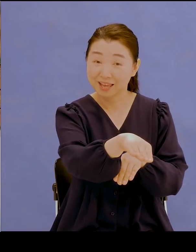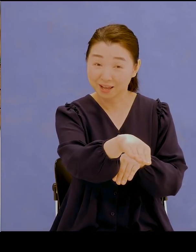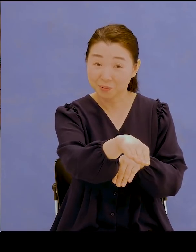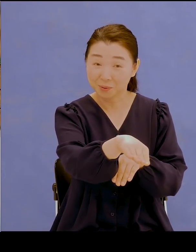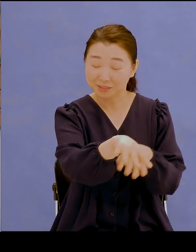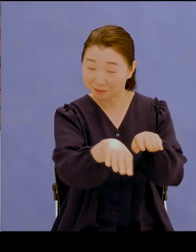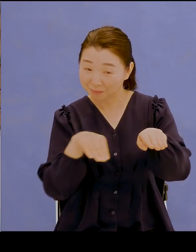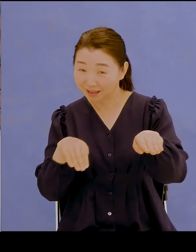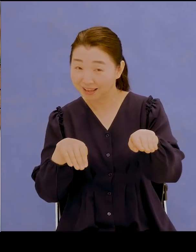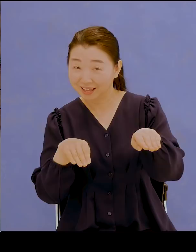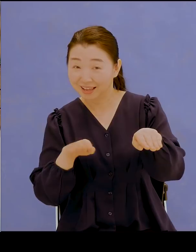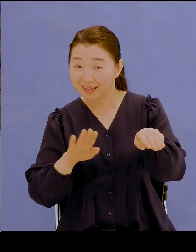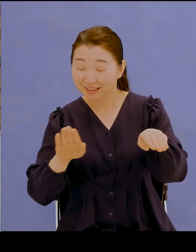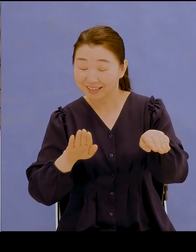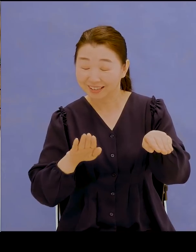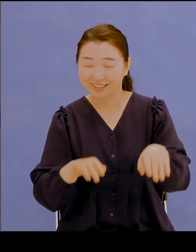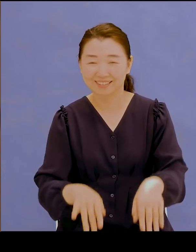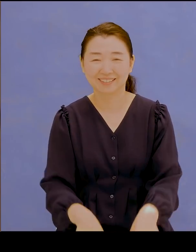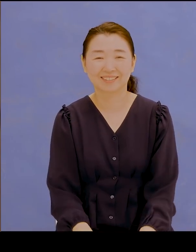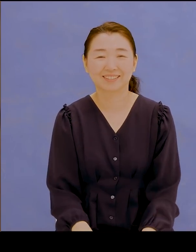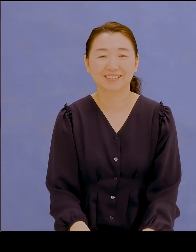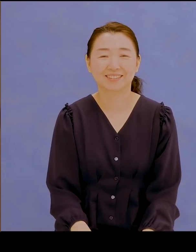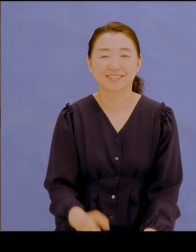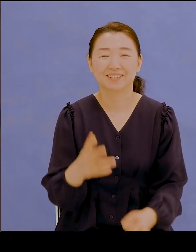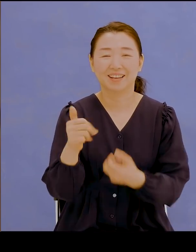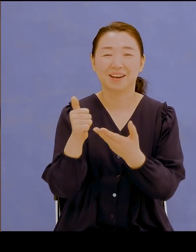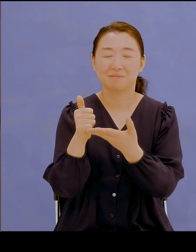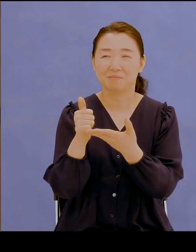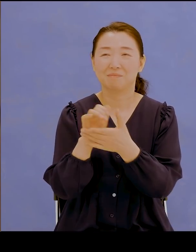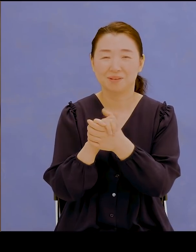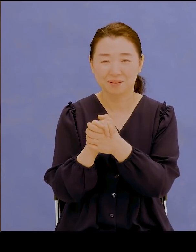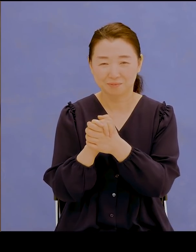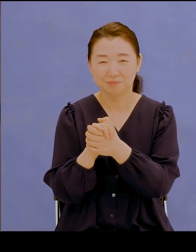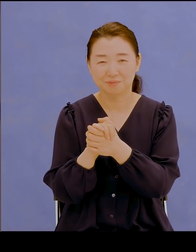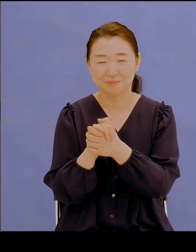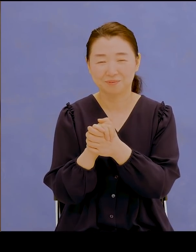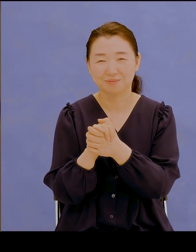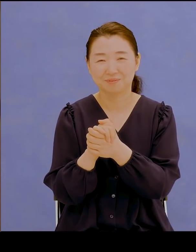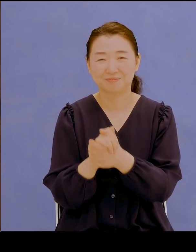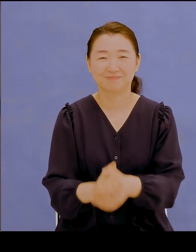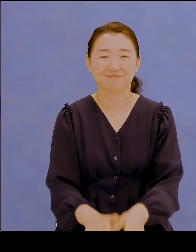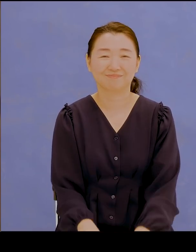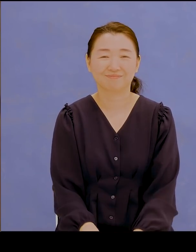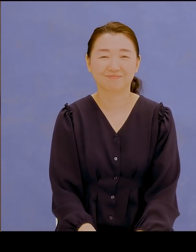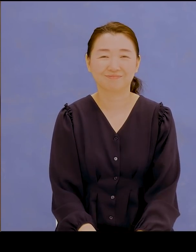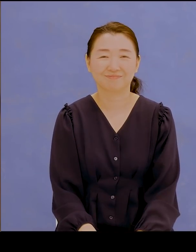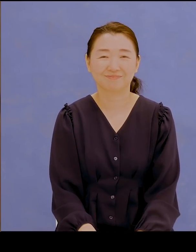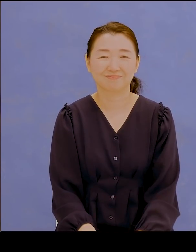꽂아가지고 제가 좀 쓱 빠지게 돼서 하나님한테 막 이렇게 기도를 했는데